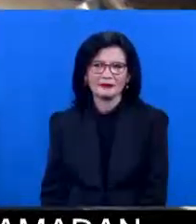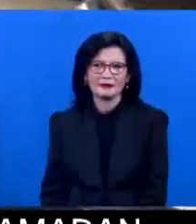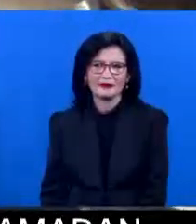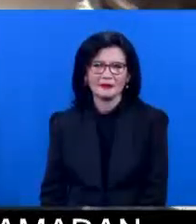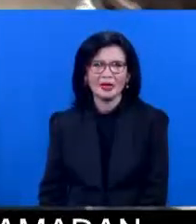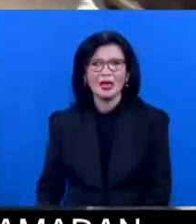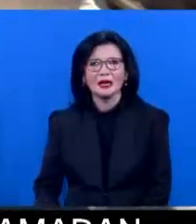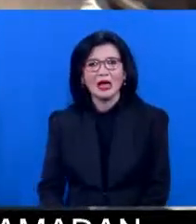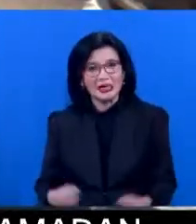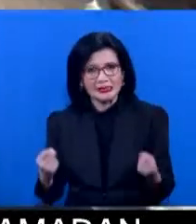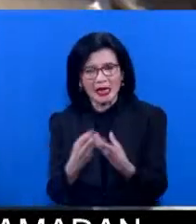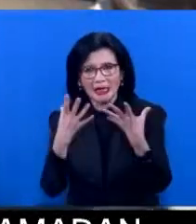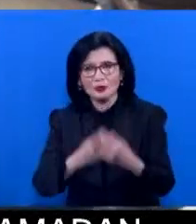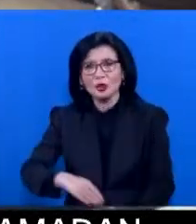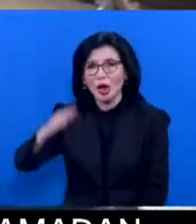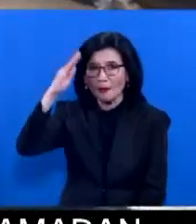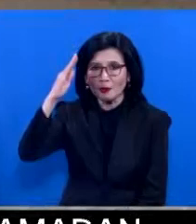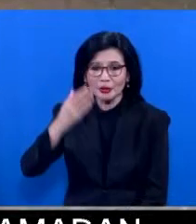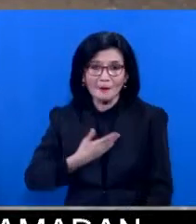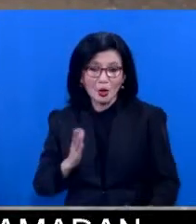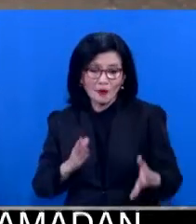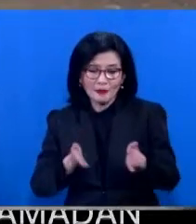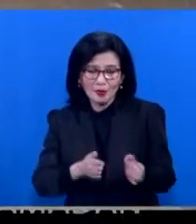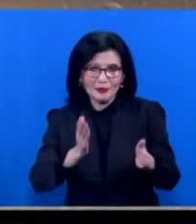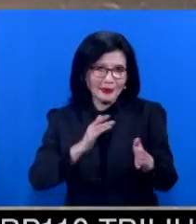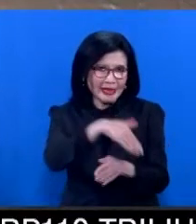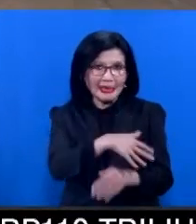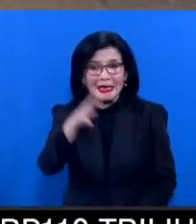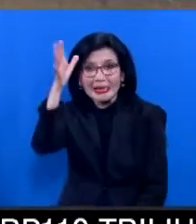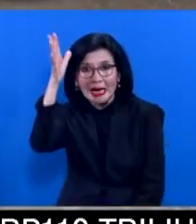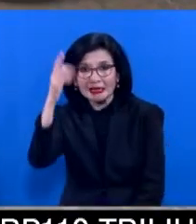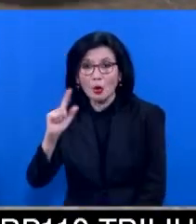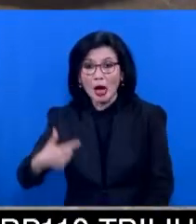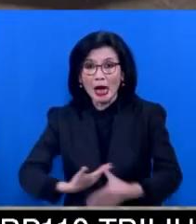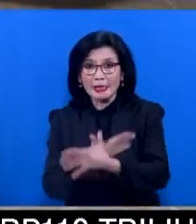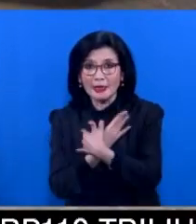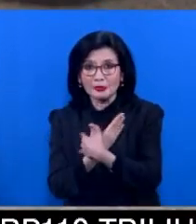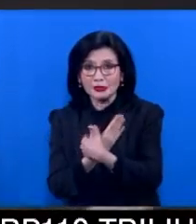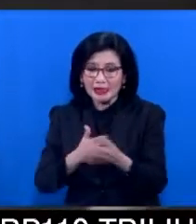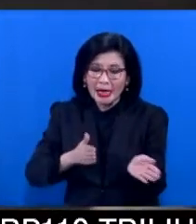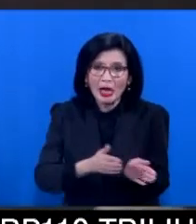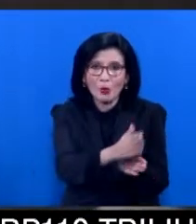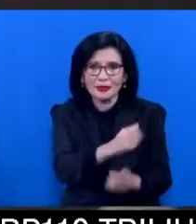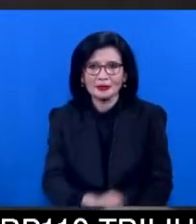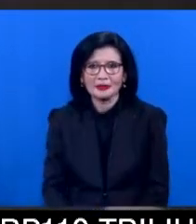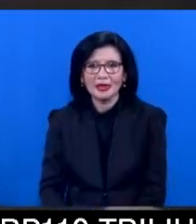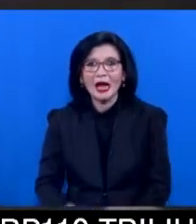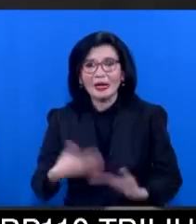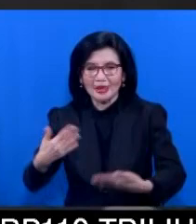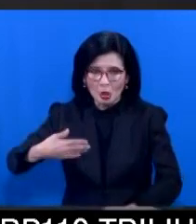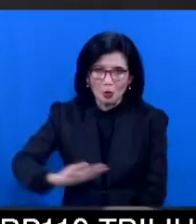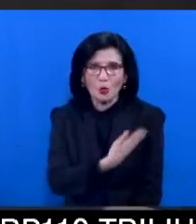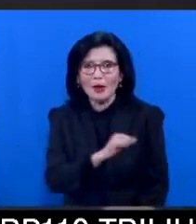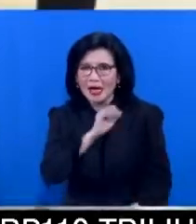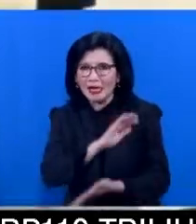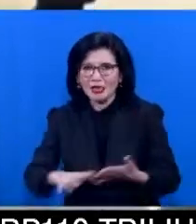Peristiwa naas ini terjadi saat pemuda yang hendak menyeberang jalan tidak menyadari adanya bus Transjakarta yang melintas. Alhasil, korban langsung